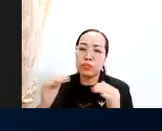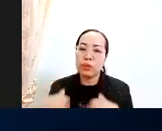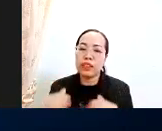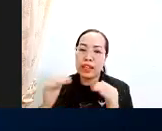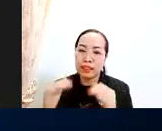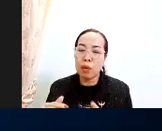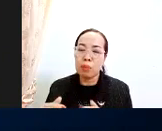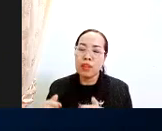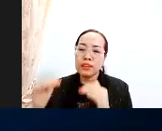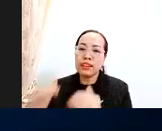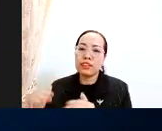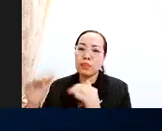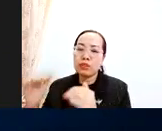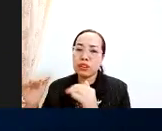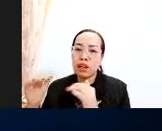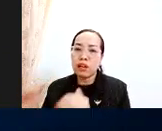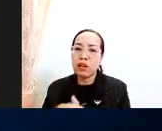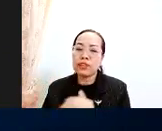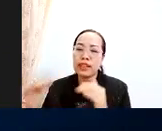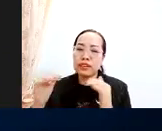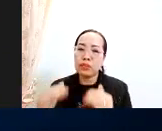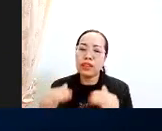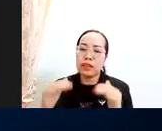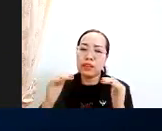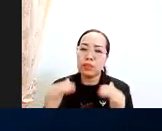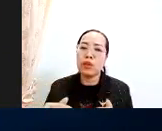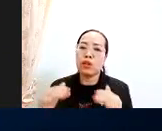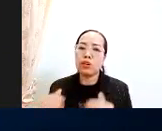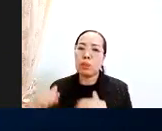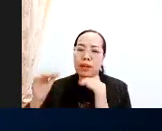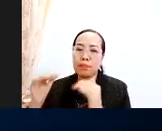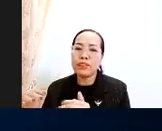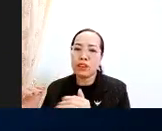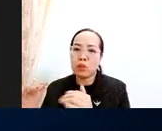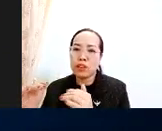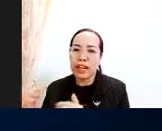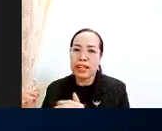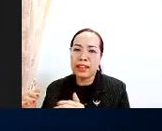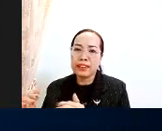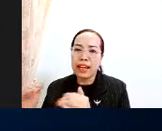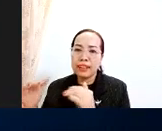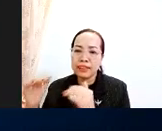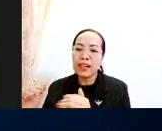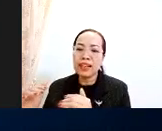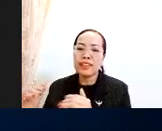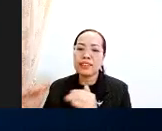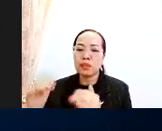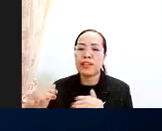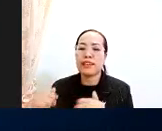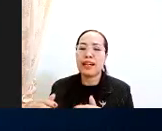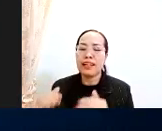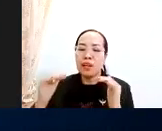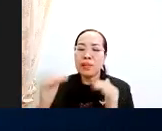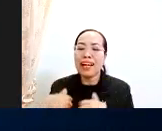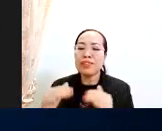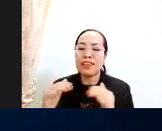nẹ chùm nuôi khnát thông chia nẹ chùm nuôi sự con lộ chia nẹ chùm nuôi đại miên chùm nô rồi hốt đọc ràm mơn khăn ông một khai cha chẳng hai nhạc nhóm